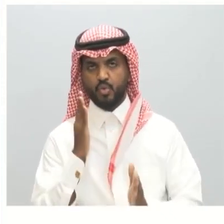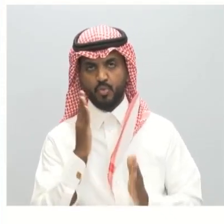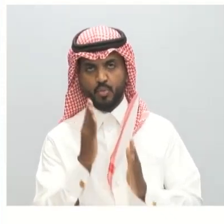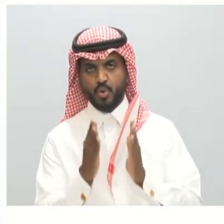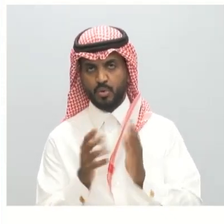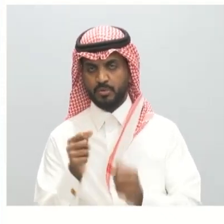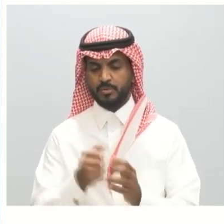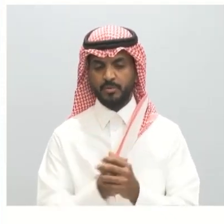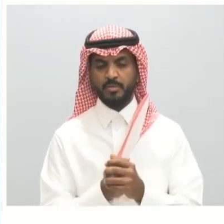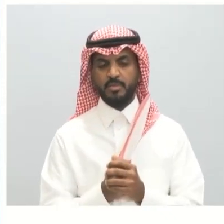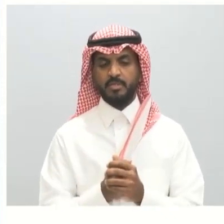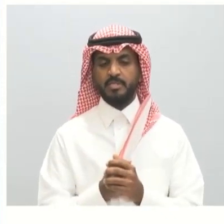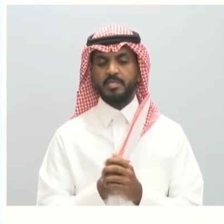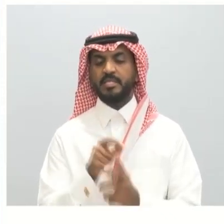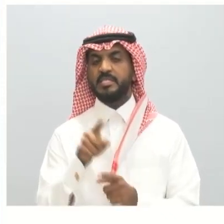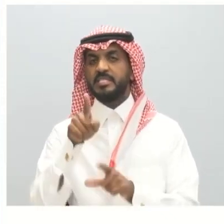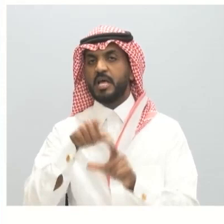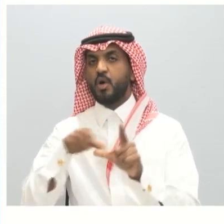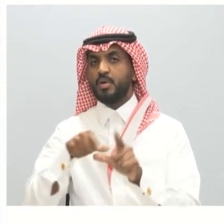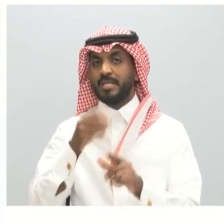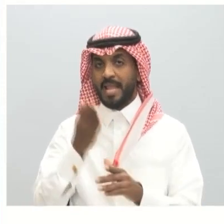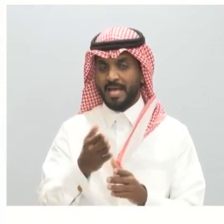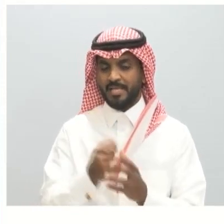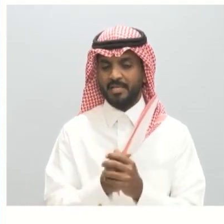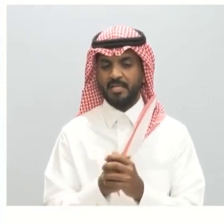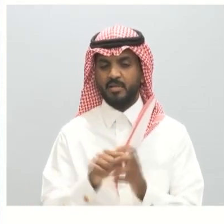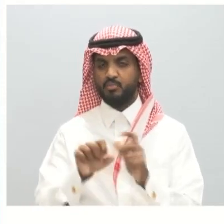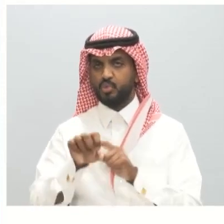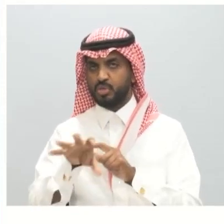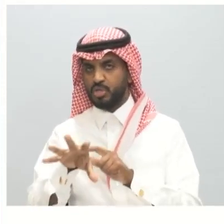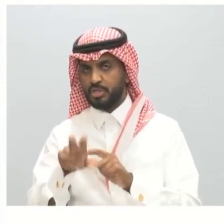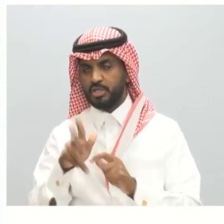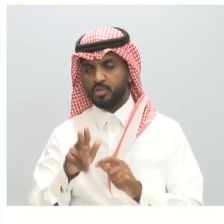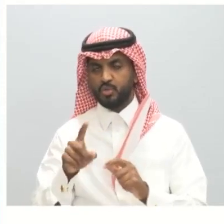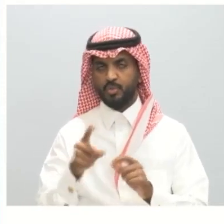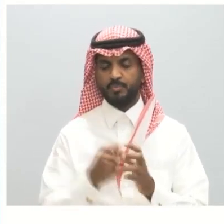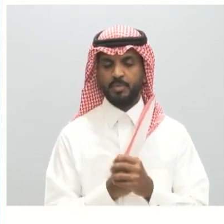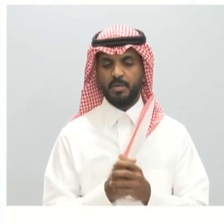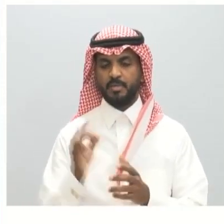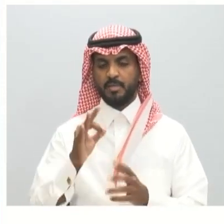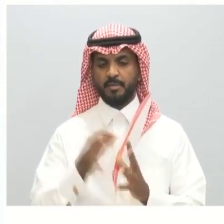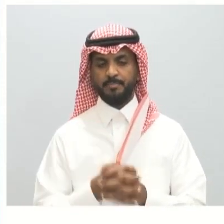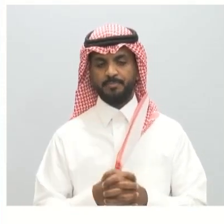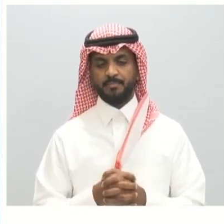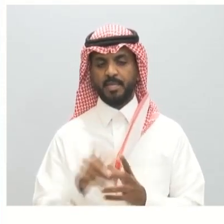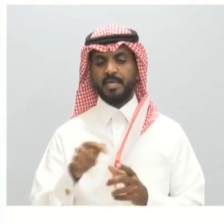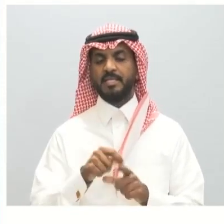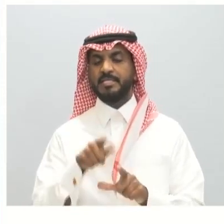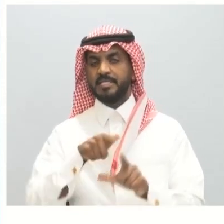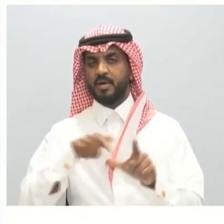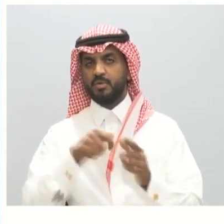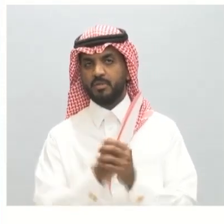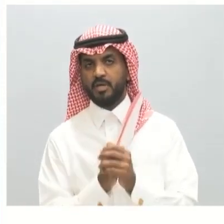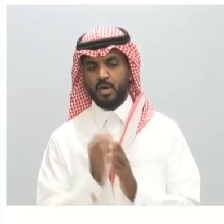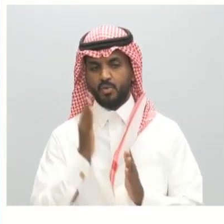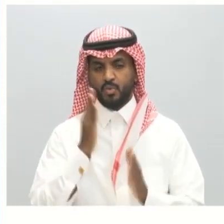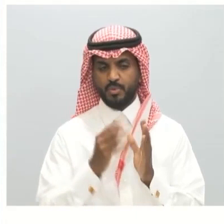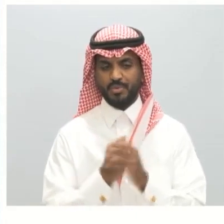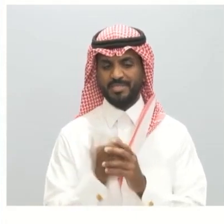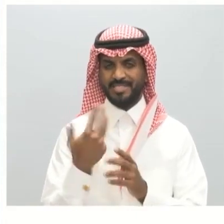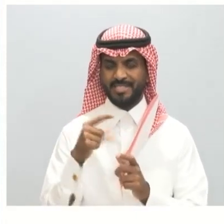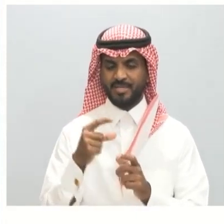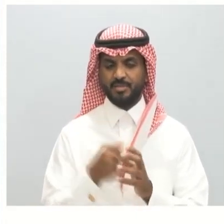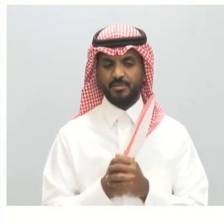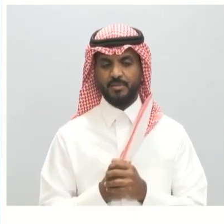بالاستعانه بوضع الزاويه الحالي لمستشعر الجيروسكوب على سبيل المثال اذا كانت زاويه الروبوت